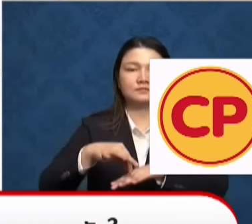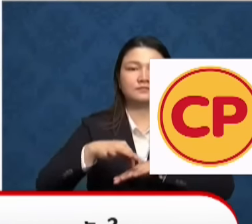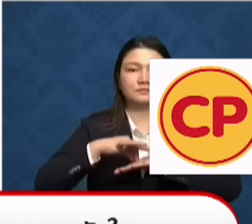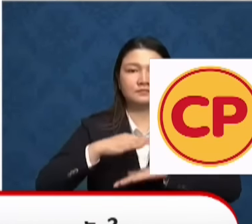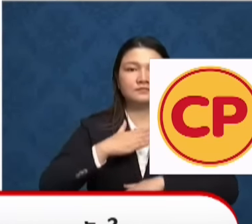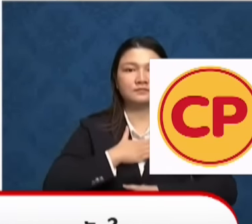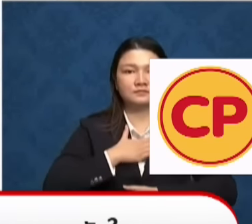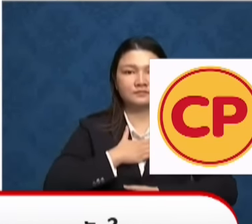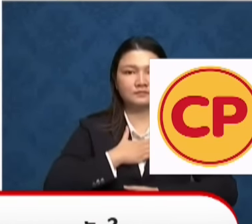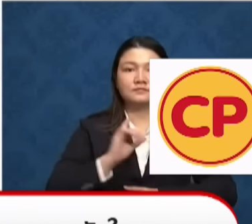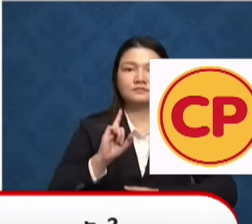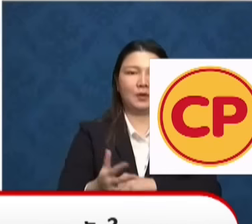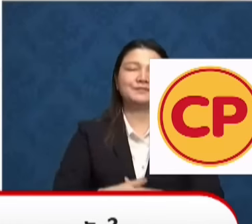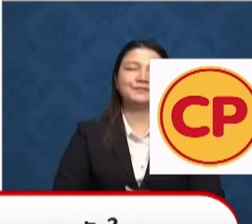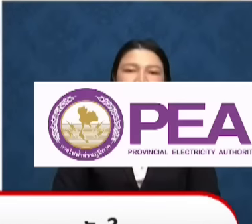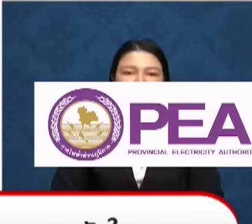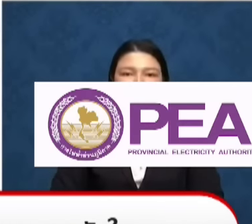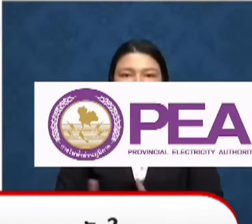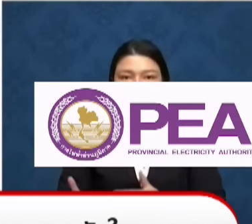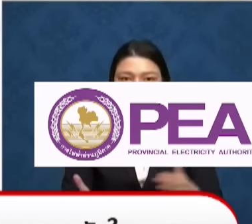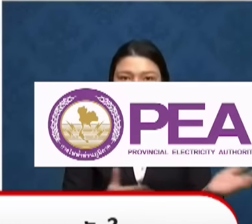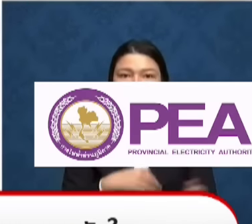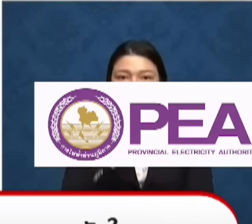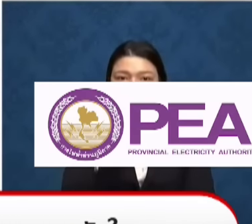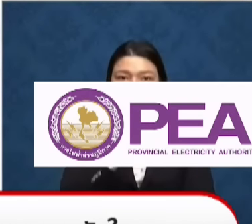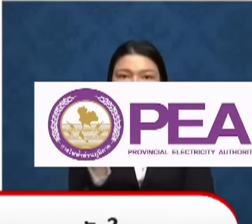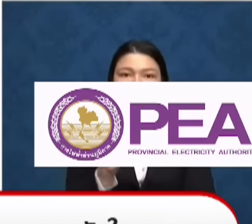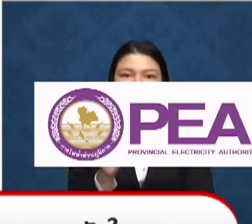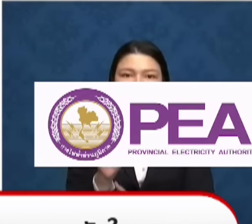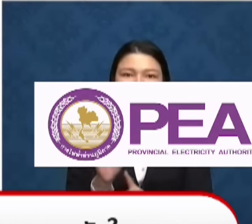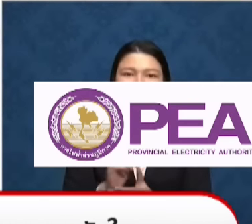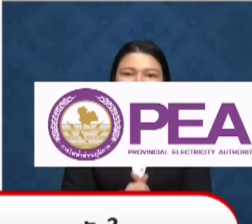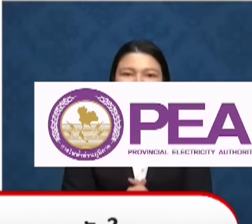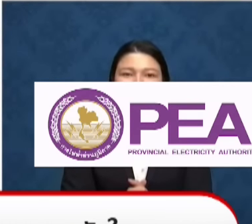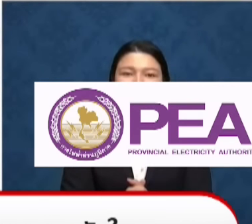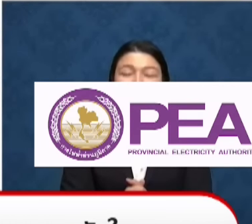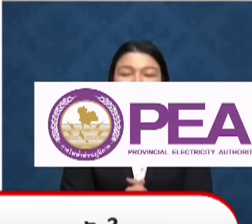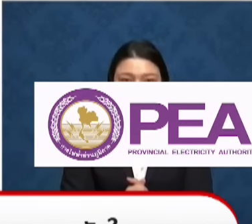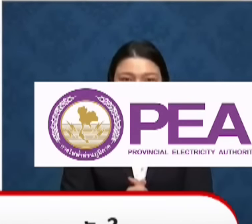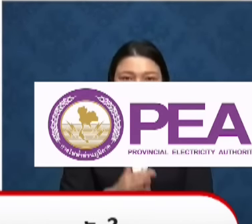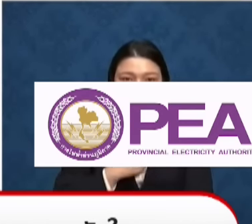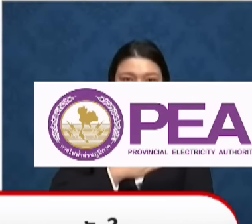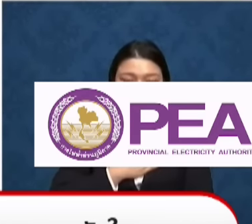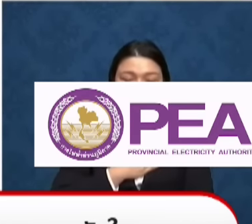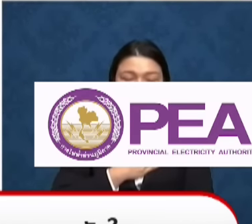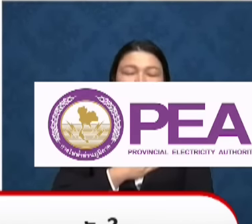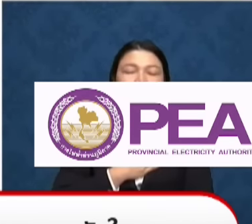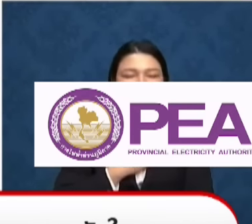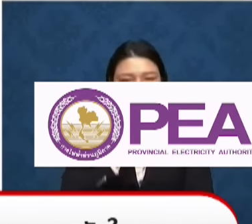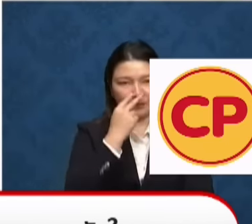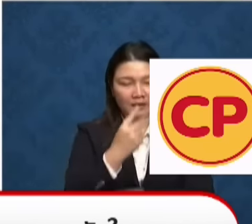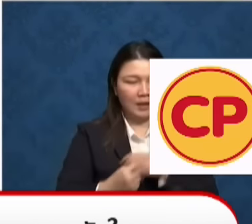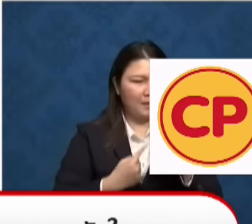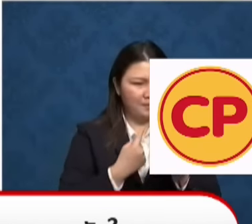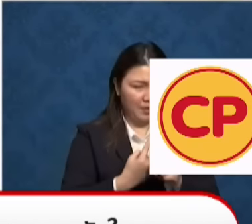การอภิปรายกันค่ะ Thank you. ท่านประธานครับเท่าที่ผมติดตามการจัดทำงบประมาณในแต่ละ